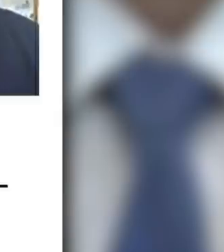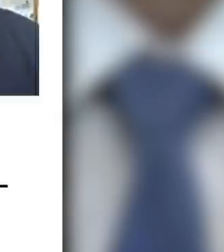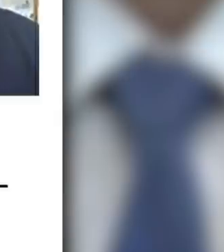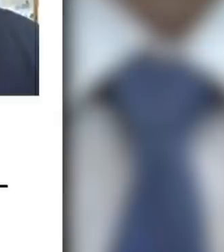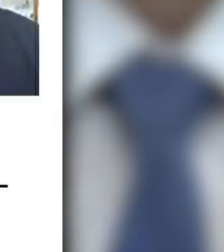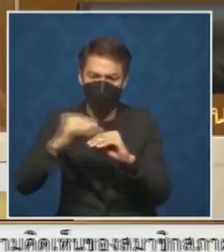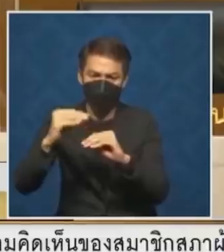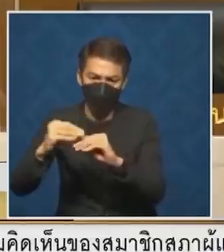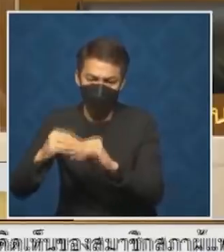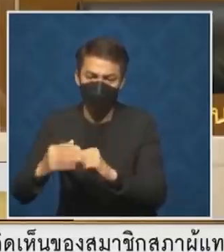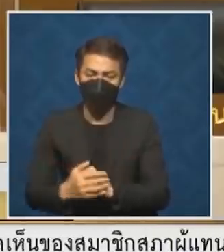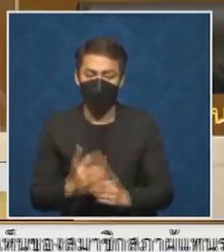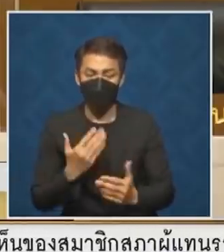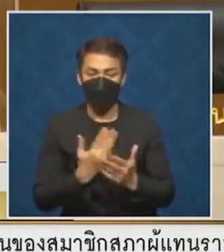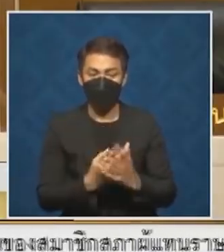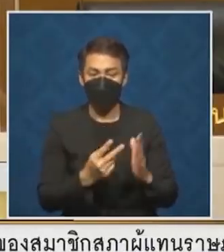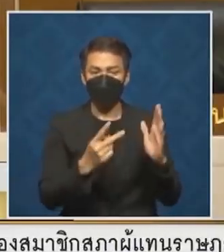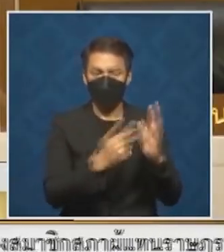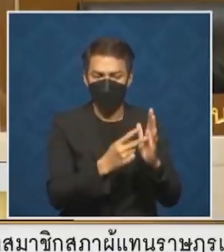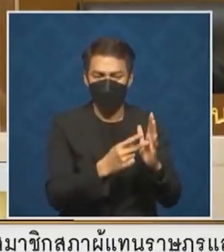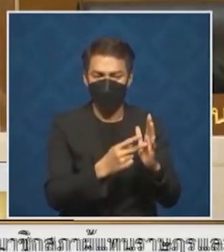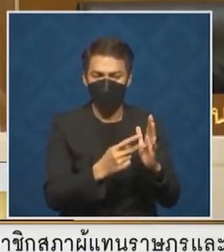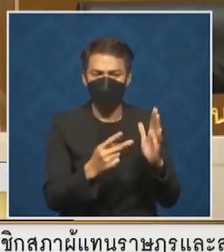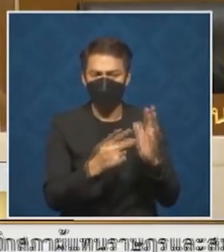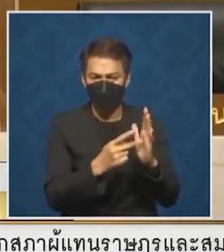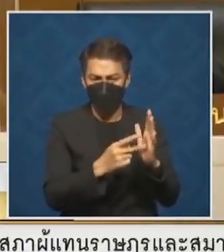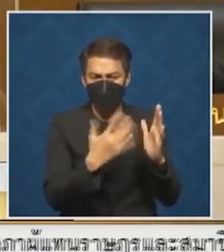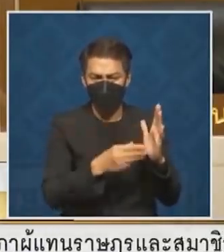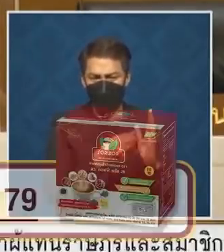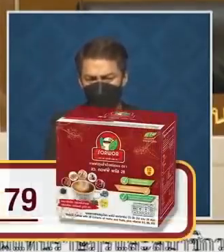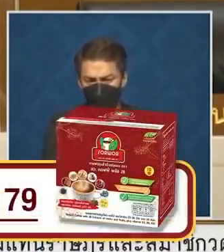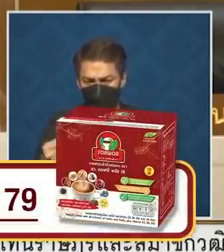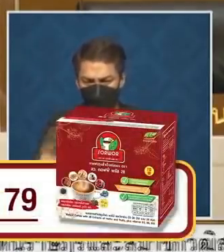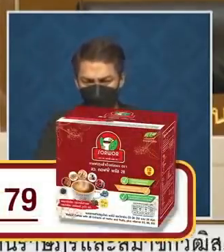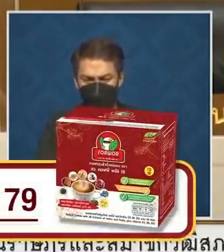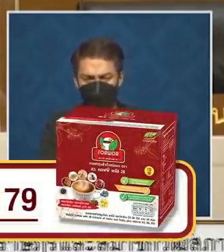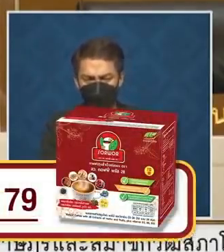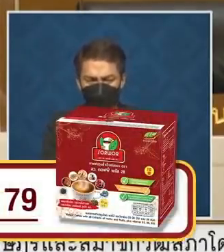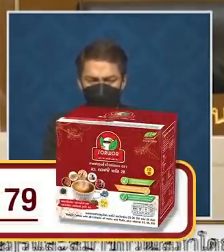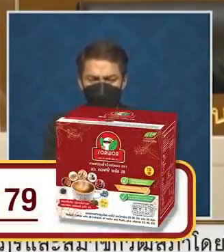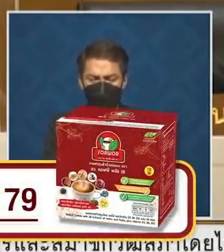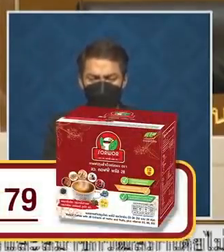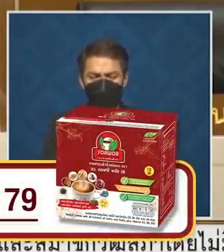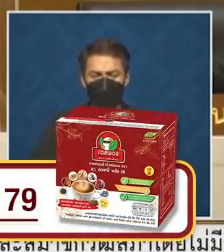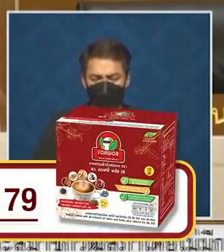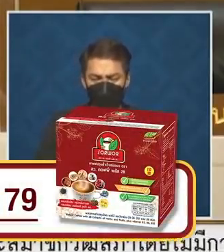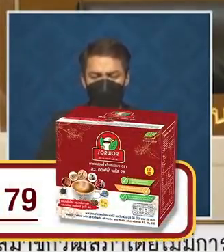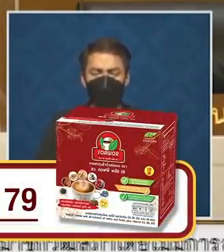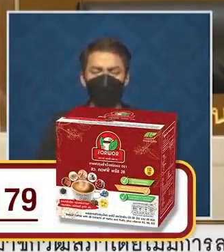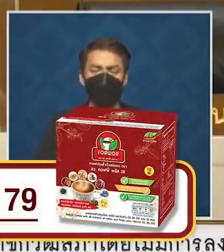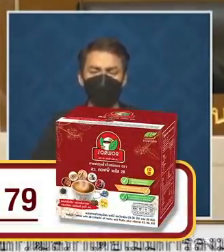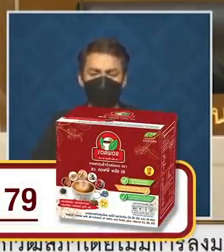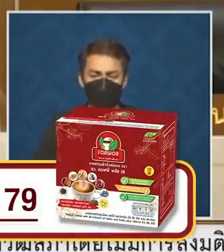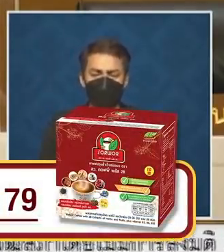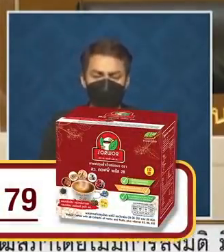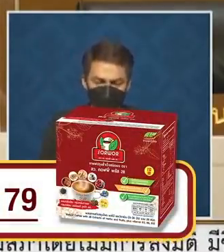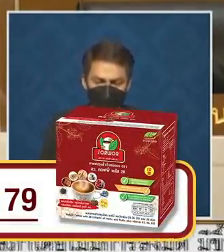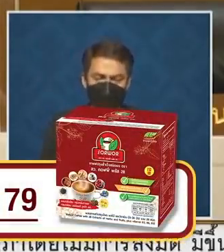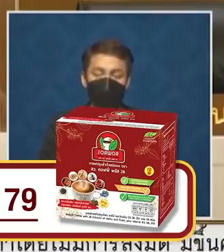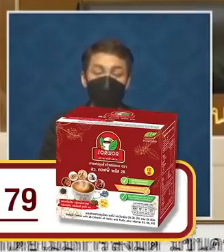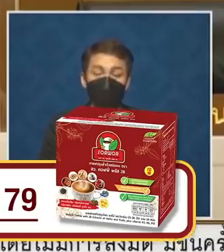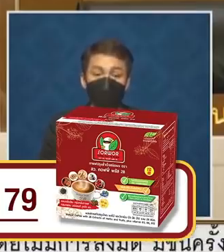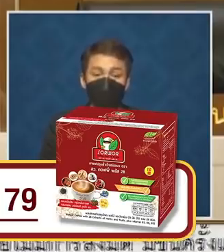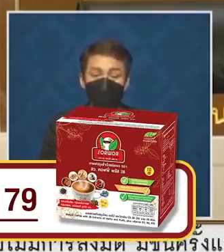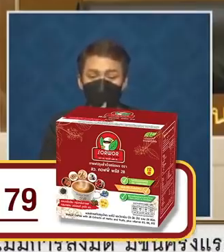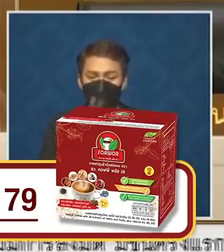องนะฮะเขาจะหาว่าพวกคุณรับใช้ใครแล้วคนที่คุณรับใช้เนี่ยมันใช่ไหมที่ทุกวันนี้ไม่มีแผ่นดินอยู่เนี่ยเพ